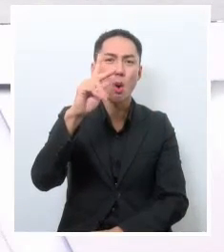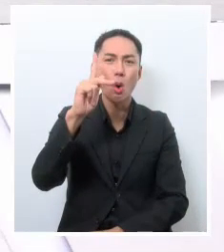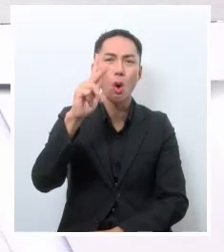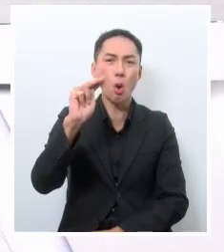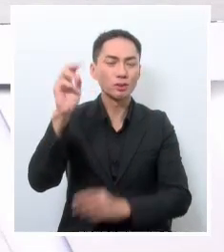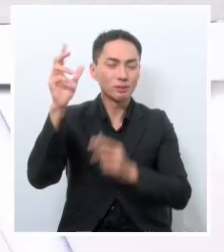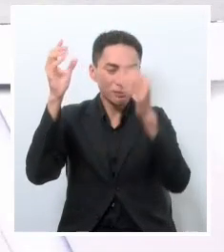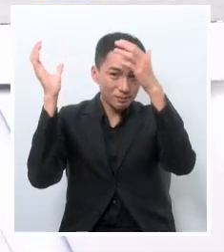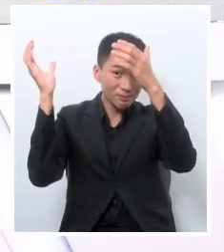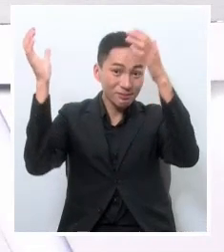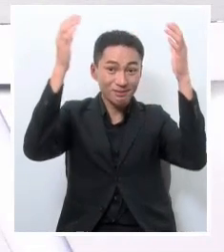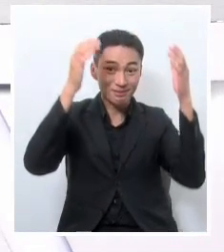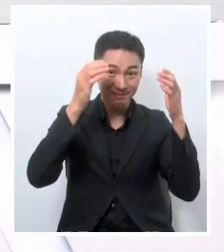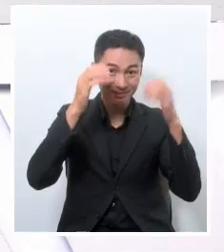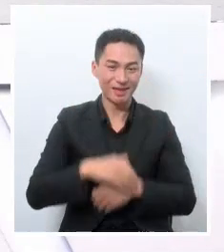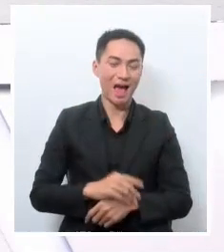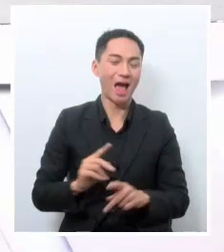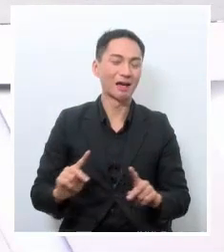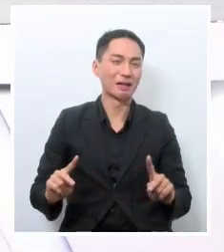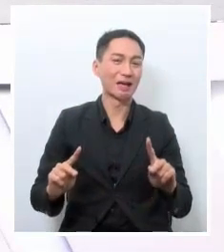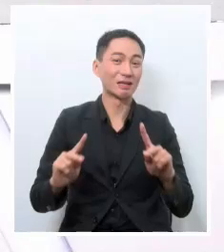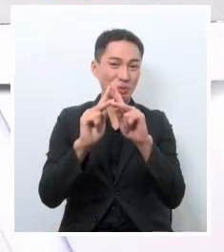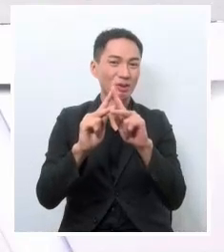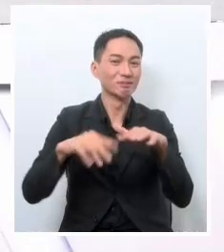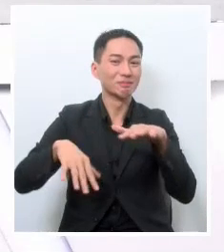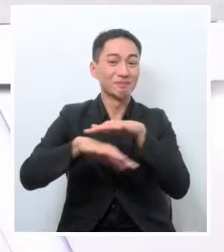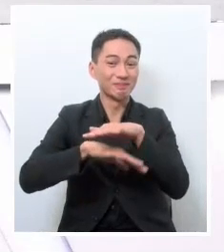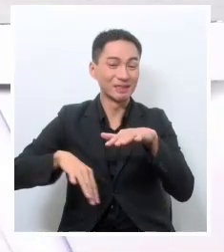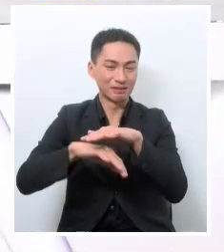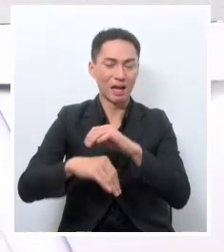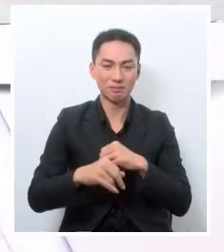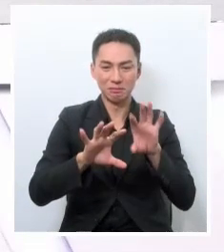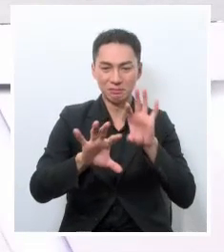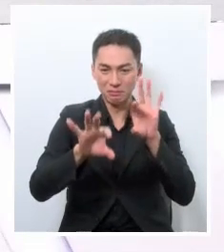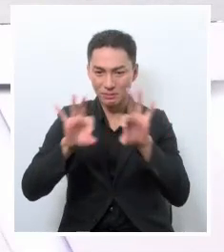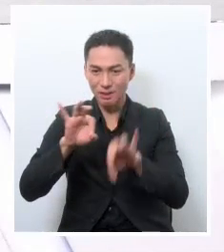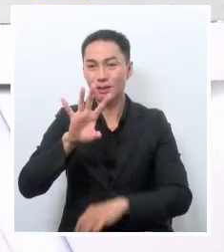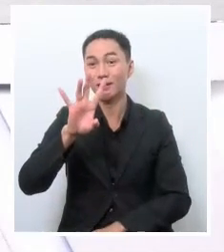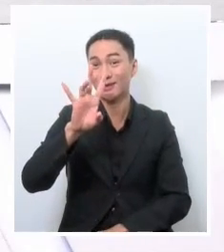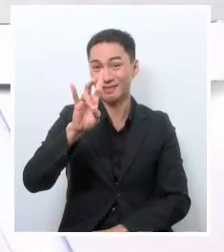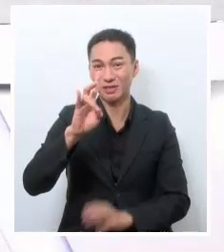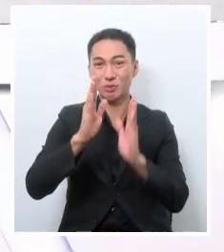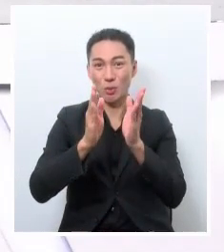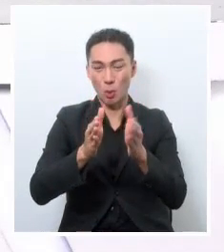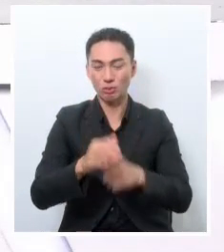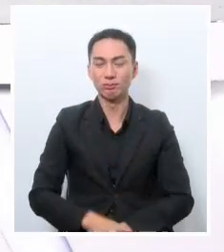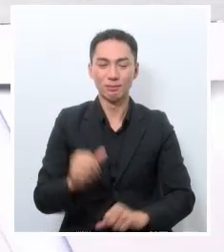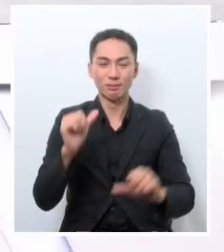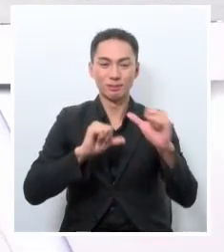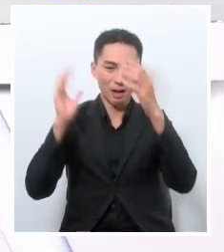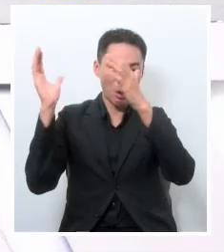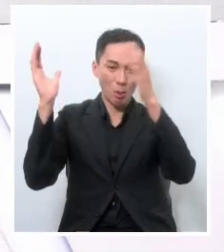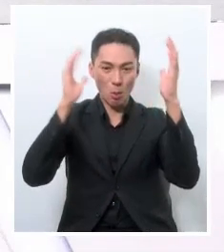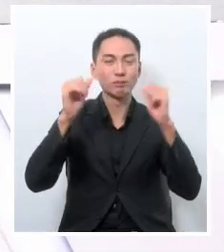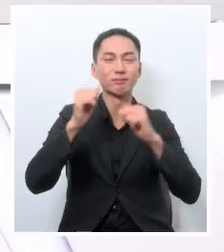คณะกรรมการการศึกษาขั้นพื้นฐานของเราเนี่ยได้รับการคัดเลือกถึง 7คนด้วยกันนะคะที่ได้ร่วมแสดงโในครั้งนี้วันนี้